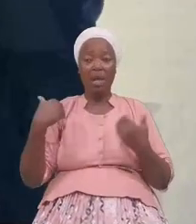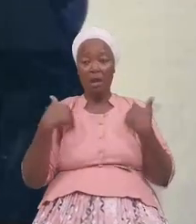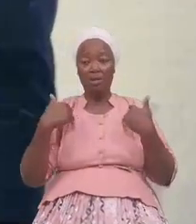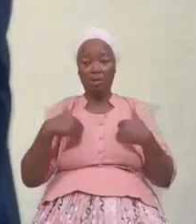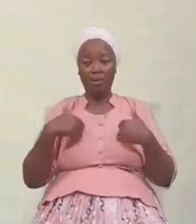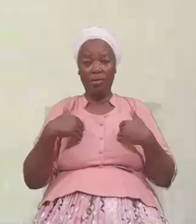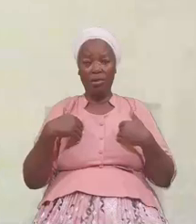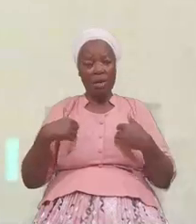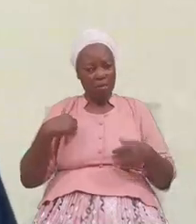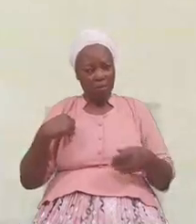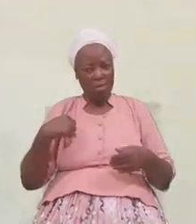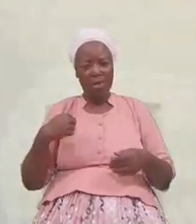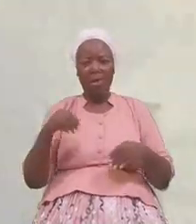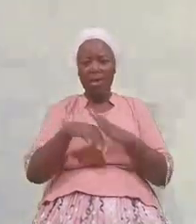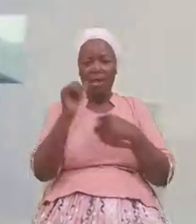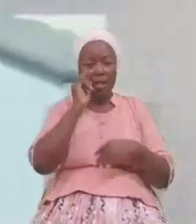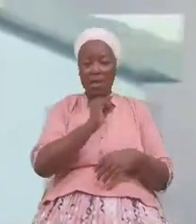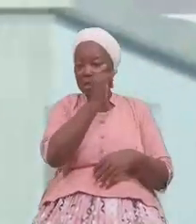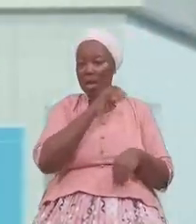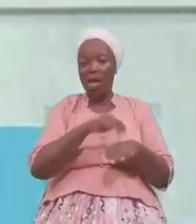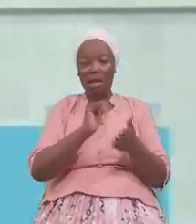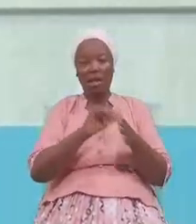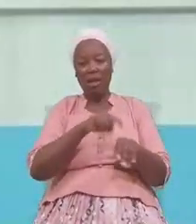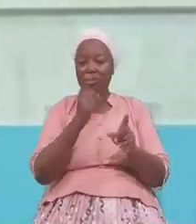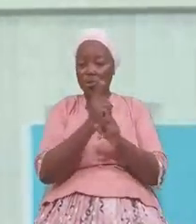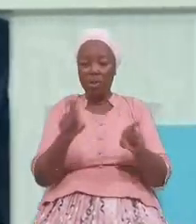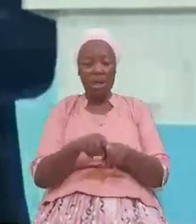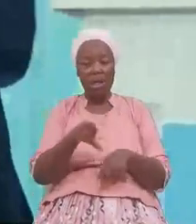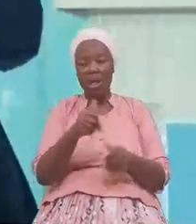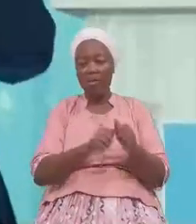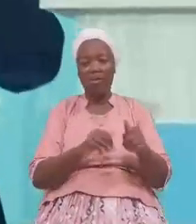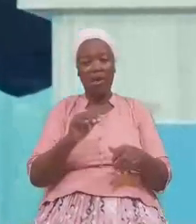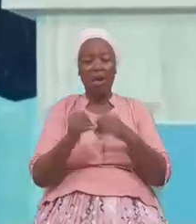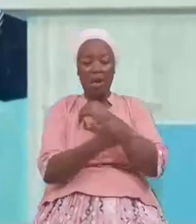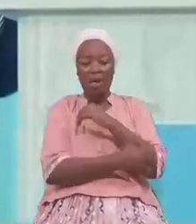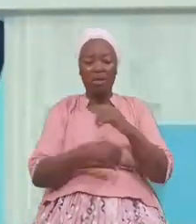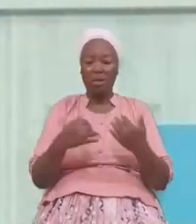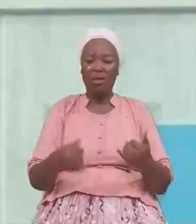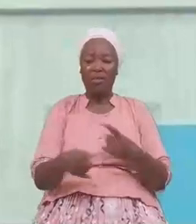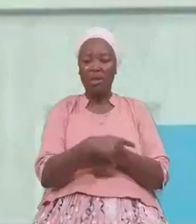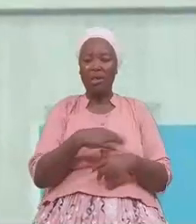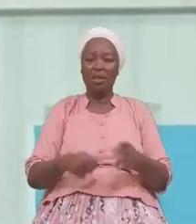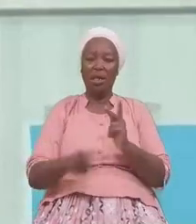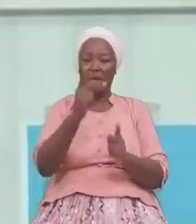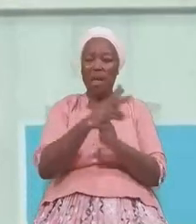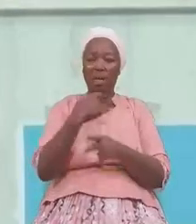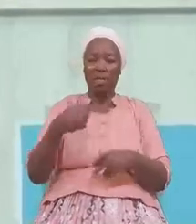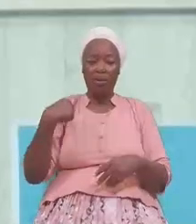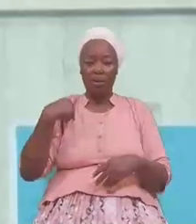l'époque, comme dans chaque pays d'ailleurs, il y a un type d'habit que vous portez